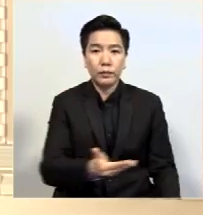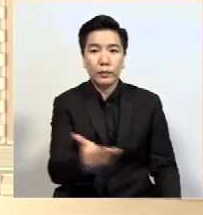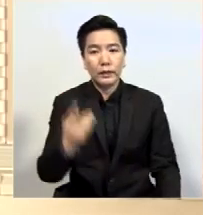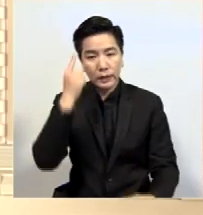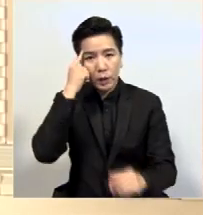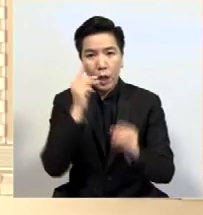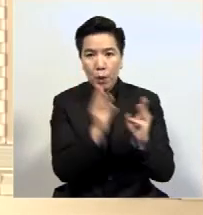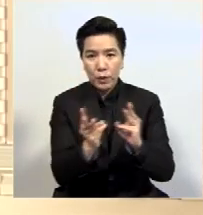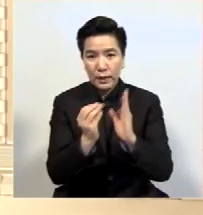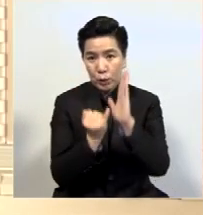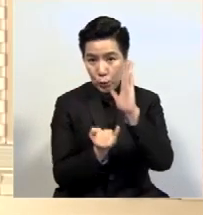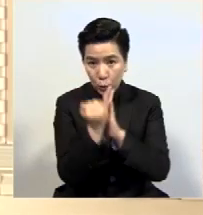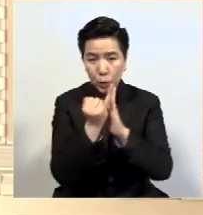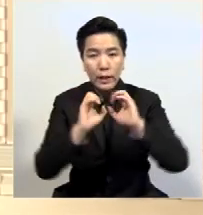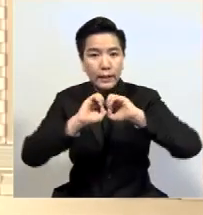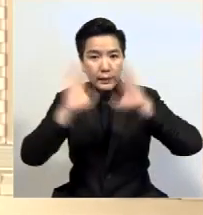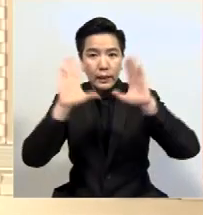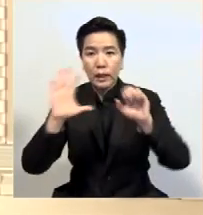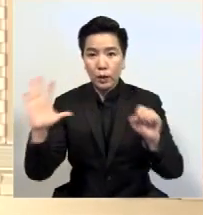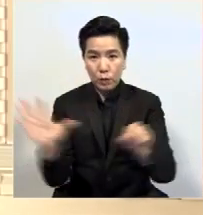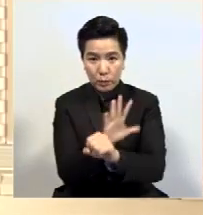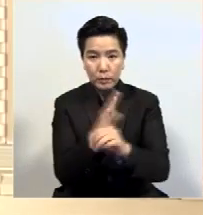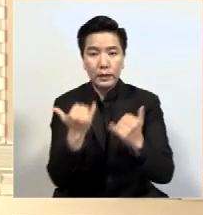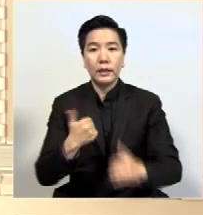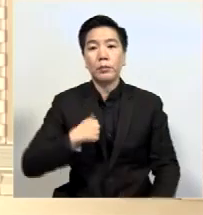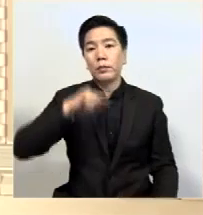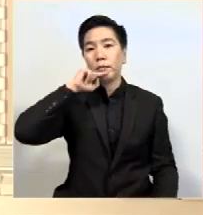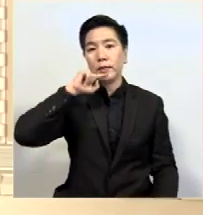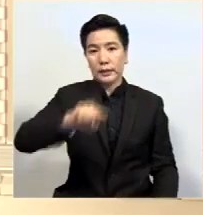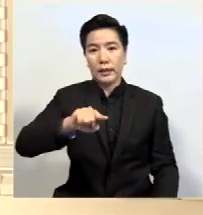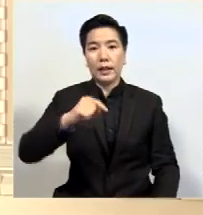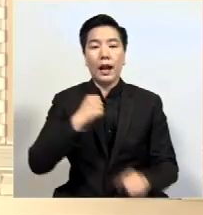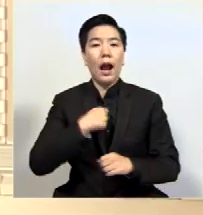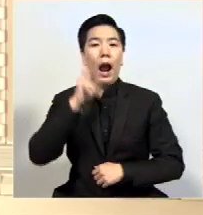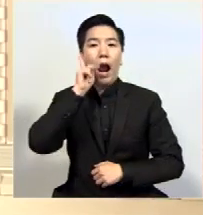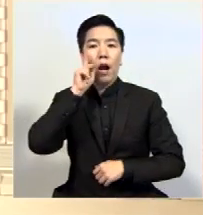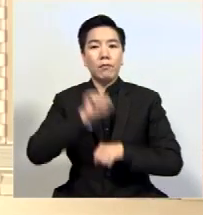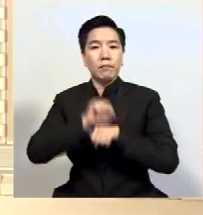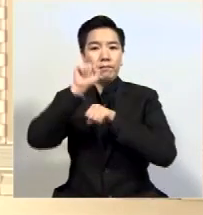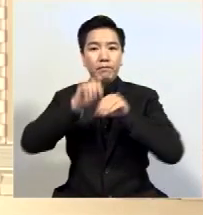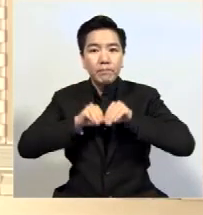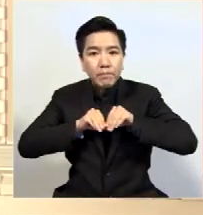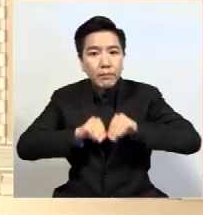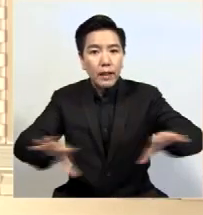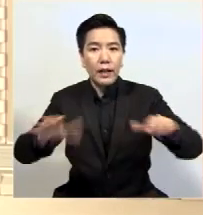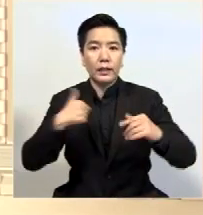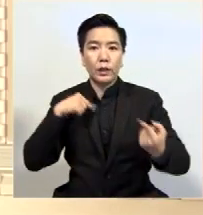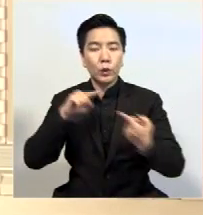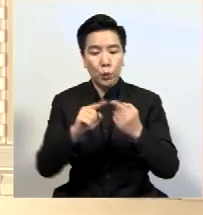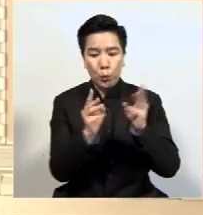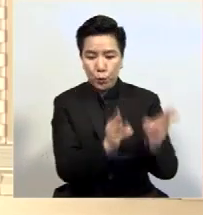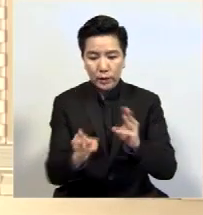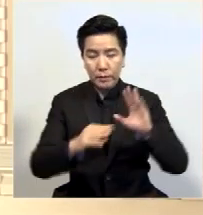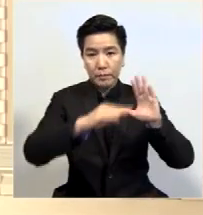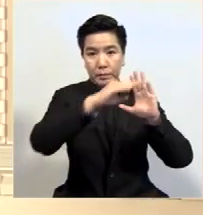ให้มีความถูกต้องชัดเจนและครบถ้วนโดยผมได้สั่งการให้มีการแถลงข่าวเกี่ยวกับสถานการณ์และมาตร